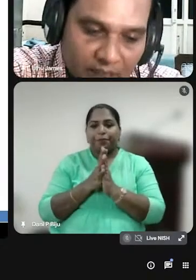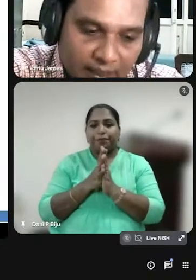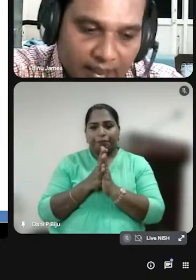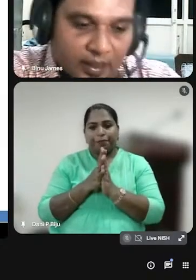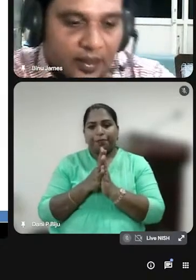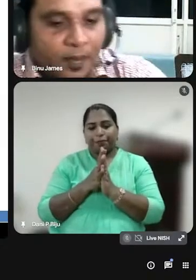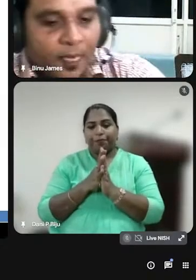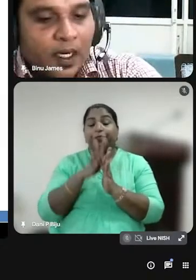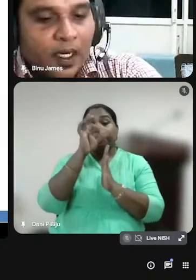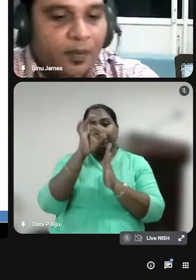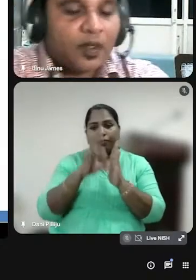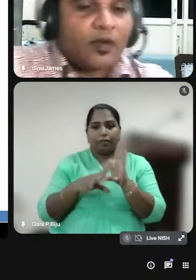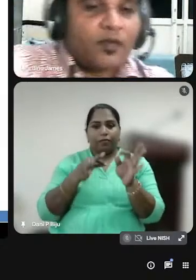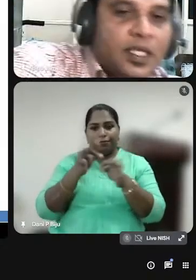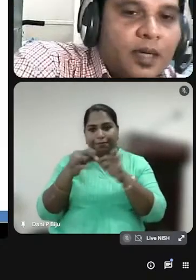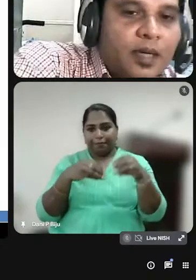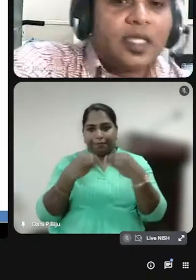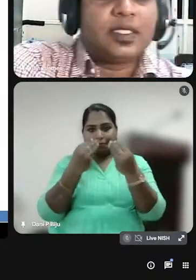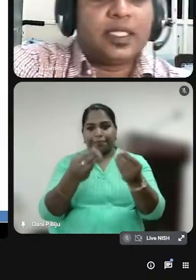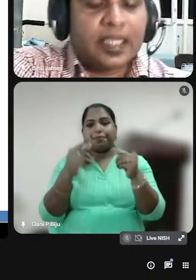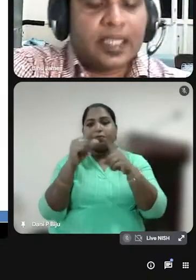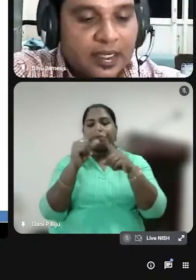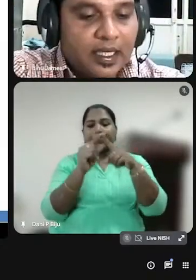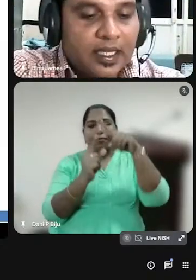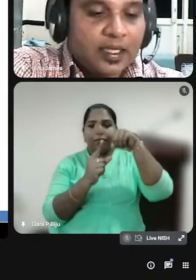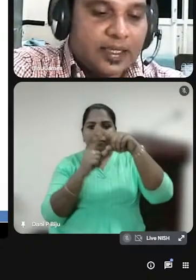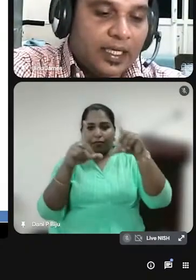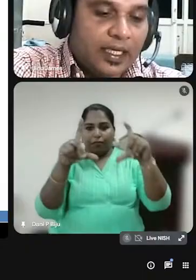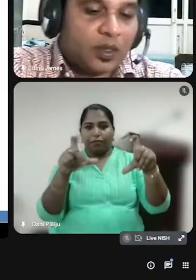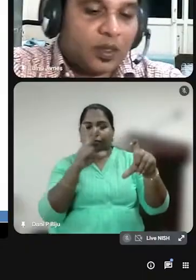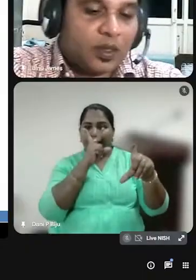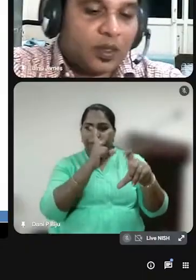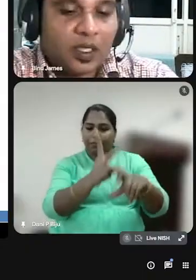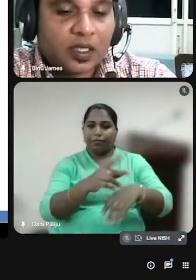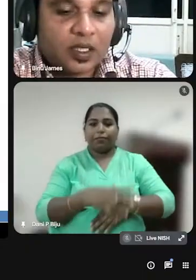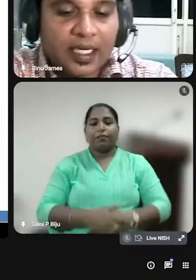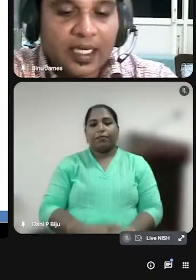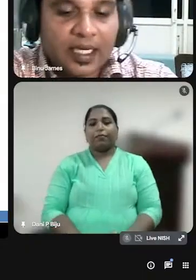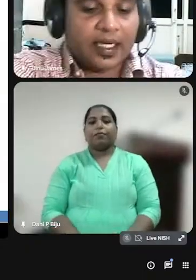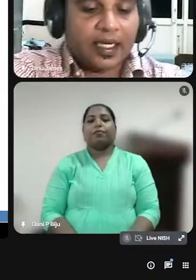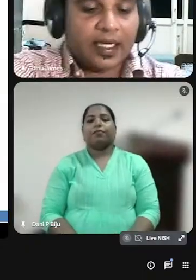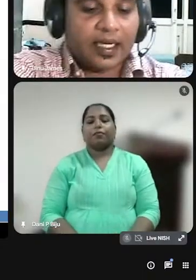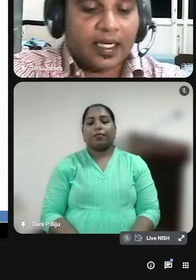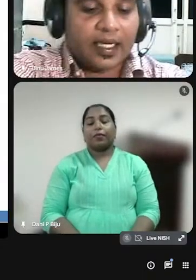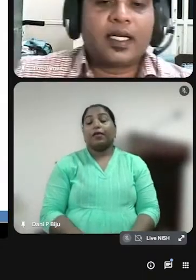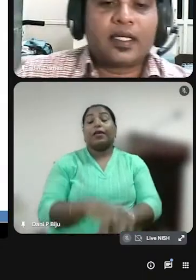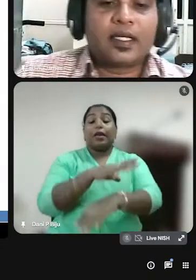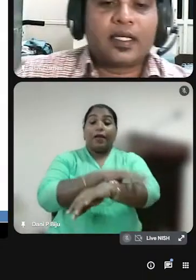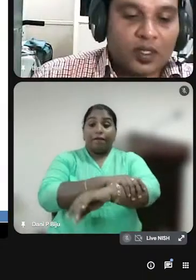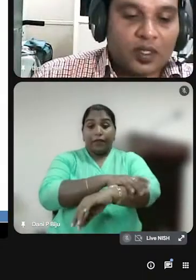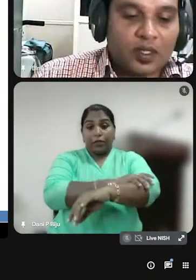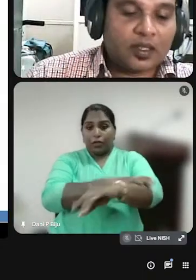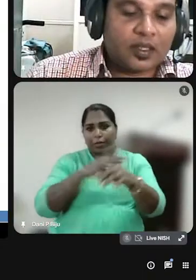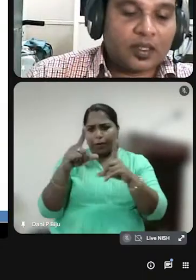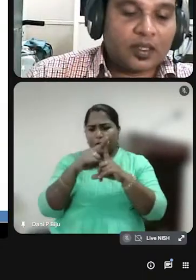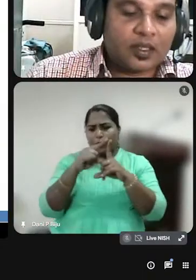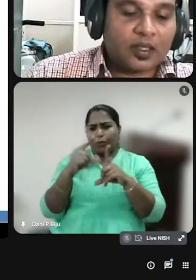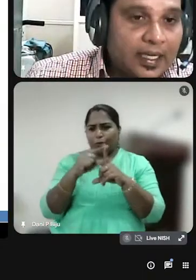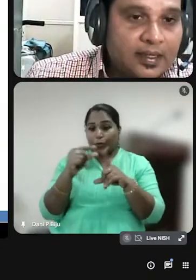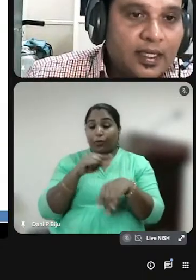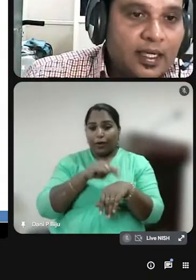ഒരു സ്ലൈഡാണിത്. അപ്പോൾ ഫിസിയോതെറാപ്പി ചികിത്സ ചെയ്യുമ്പോൾ നമ്മൾ 4 കാര്യങ്ങളാണ് ഞാൻ നേരത്തെ പറഞ്ഞതുപോലെ